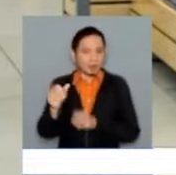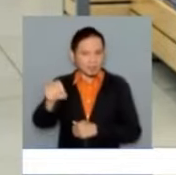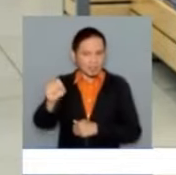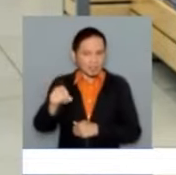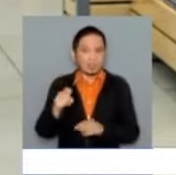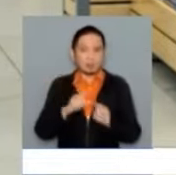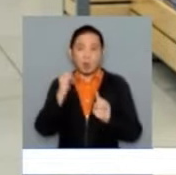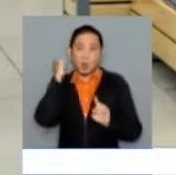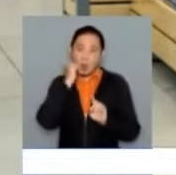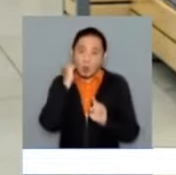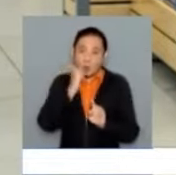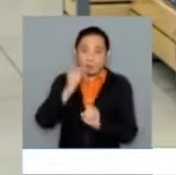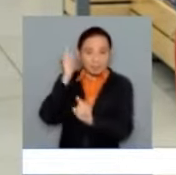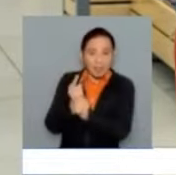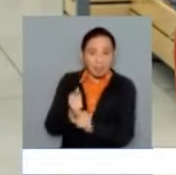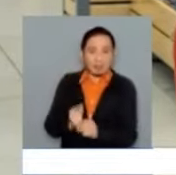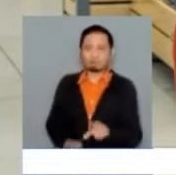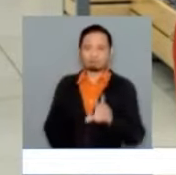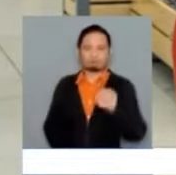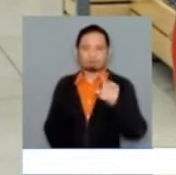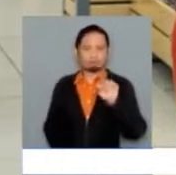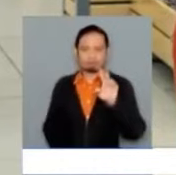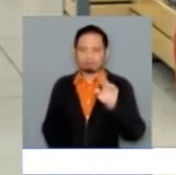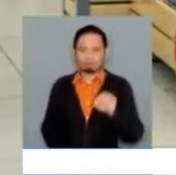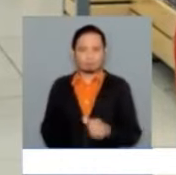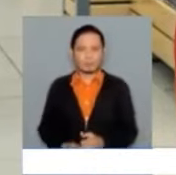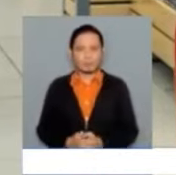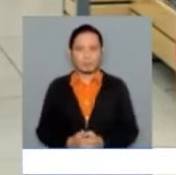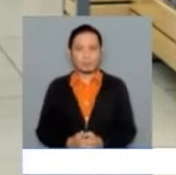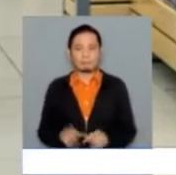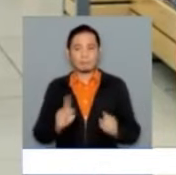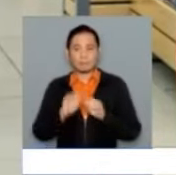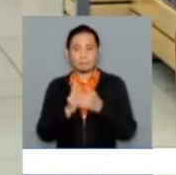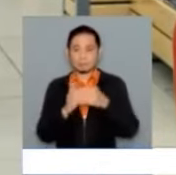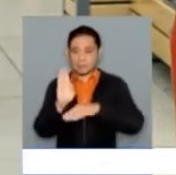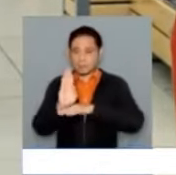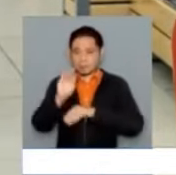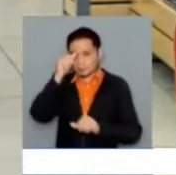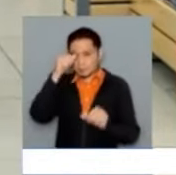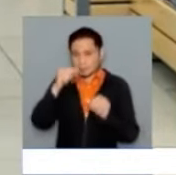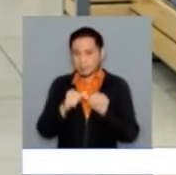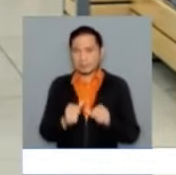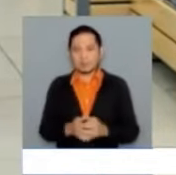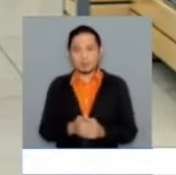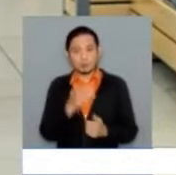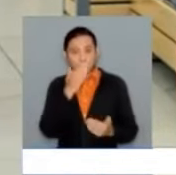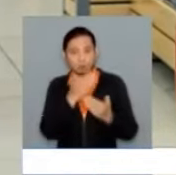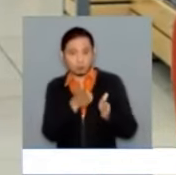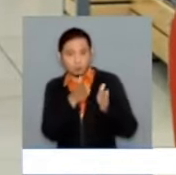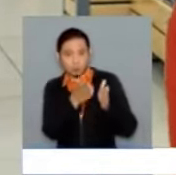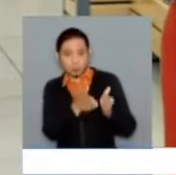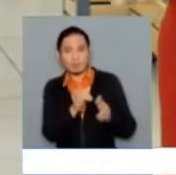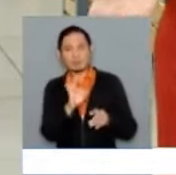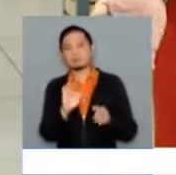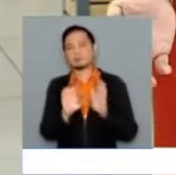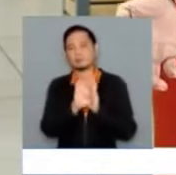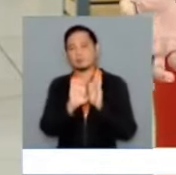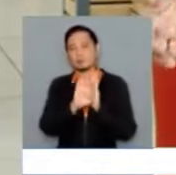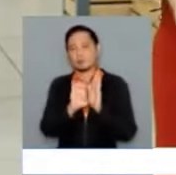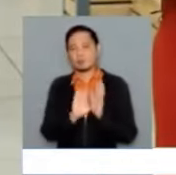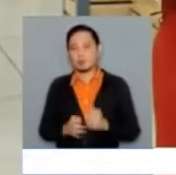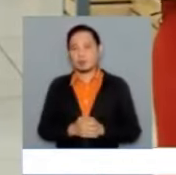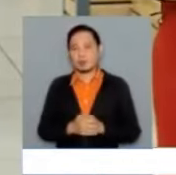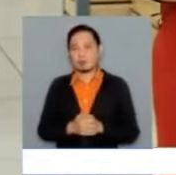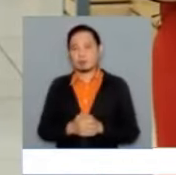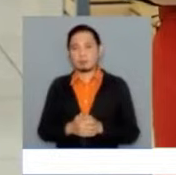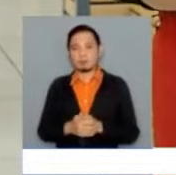tama ang consumer. Although para sa mga business, tandaan nyo, good practice kung yung isang tindahan halimbawa will go out of their way